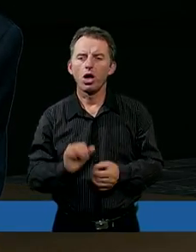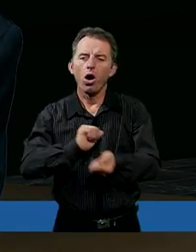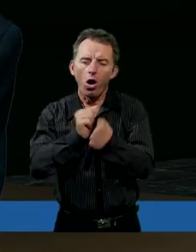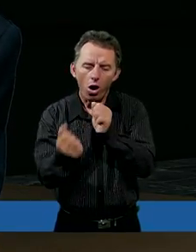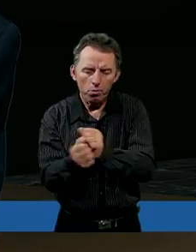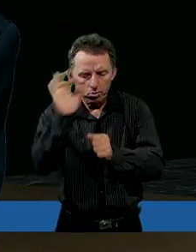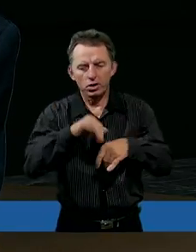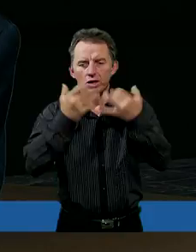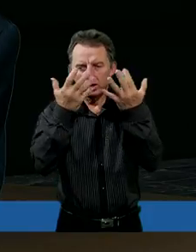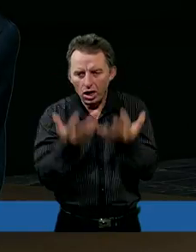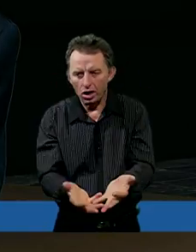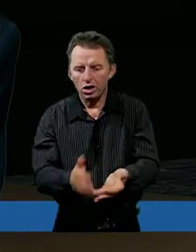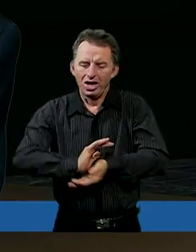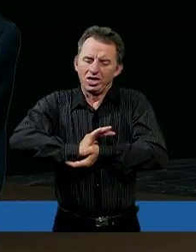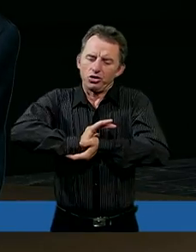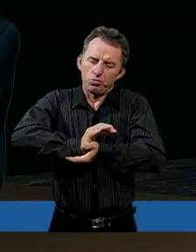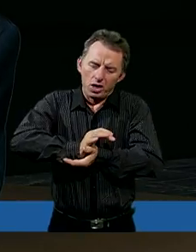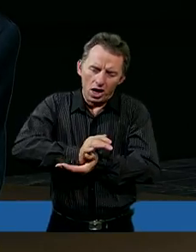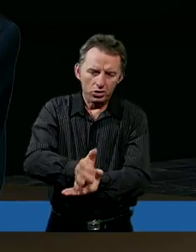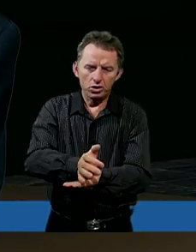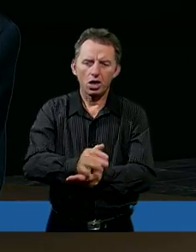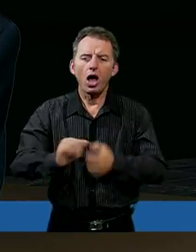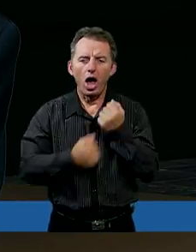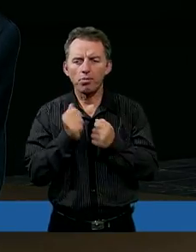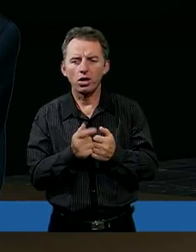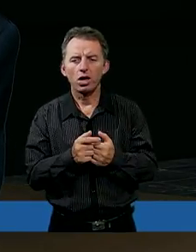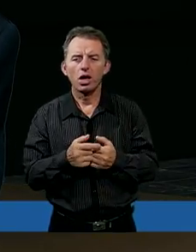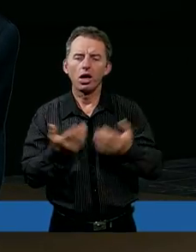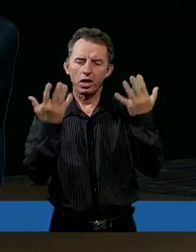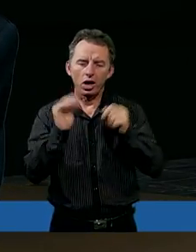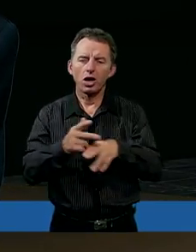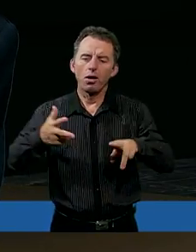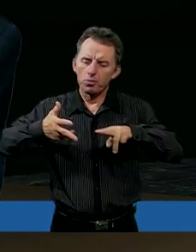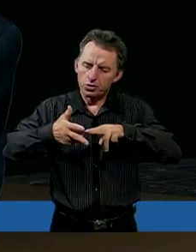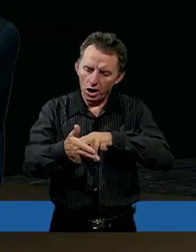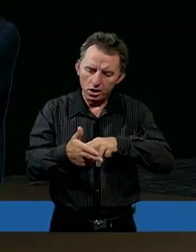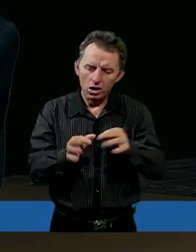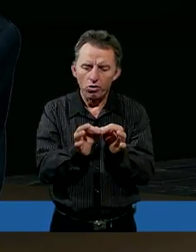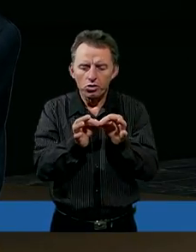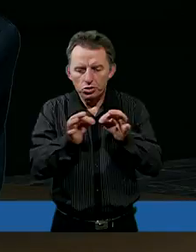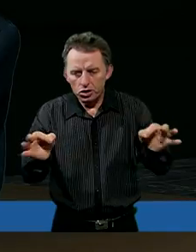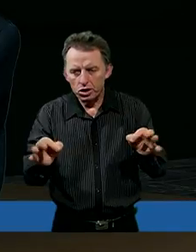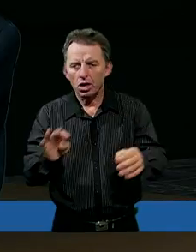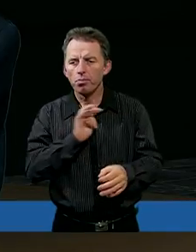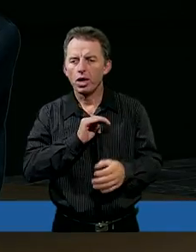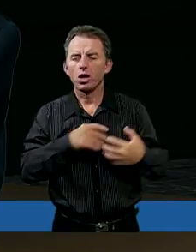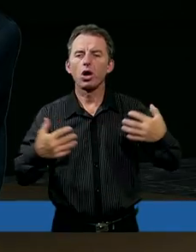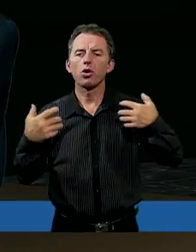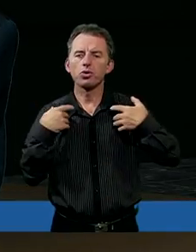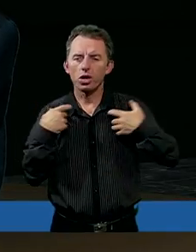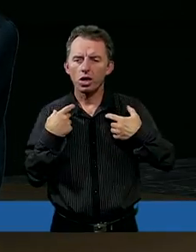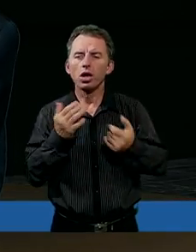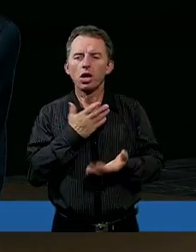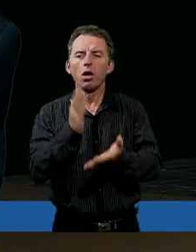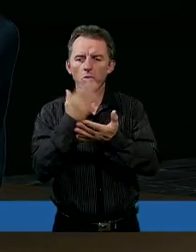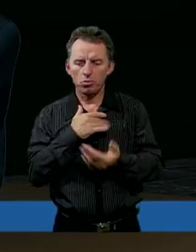Oby Bóg zechciał mnie zmiażdżyć, oby podniósł ręce i przeciął nić mego życia,